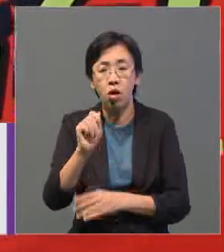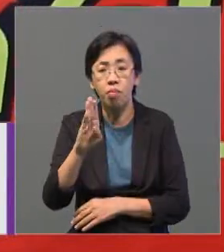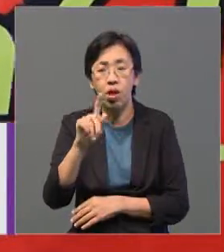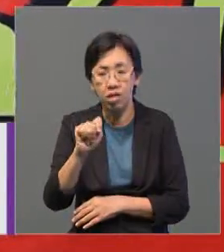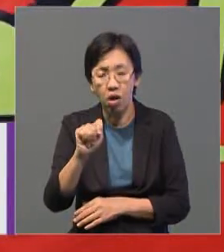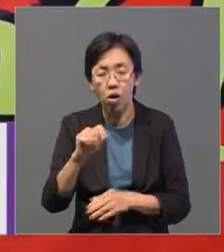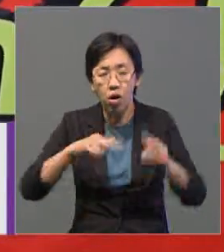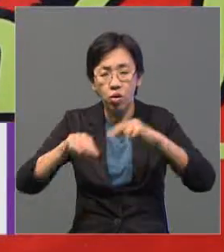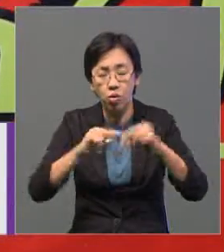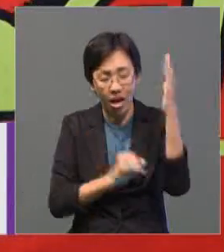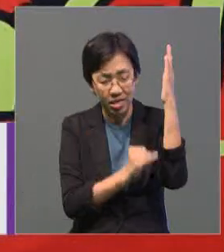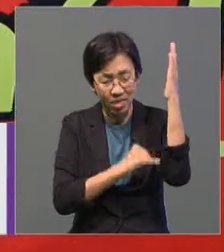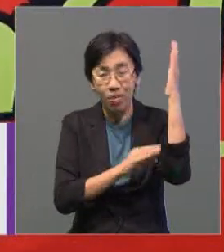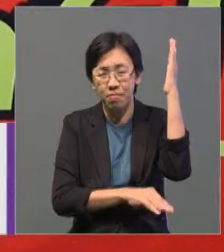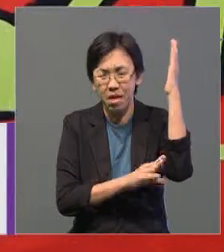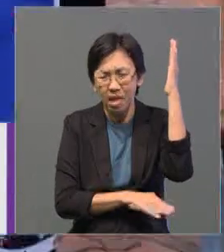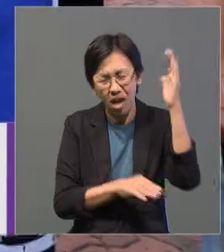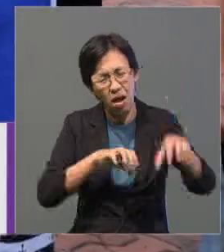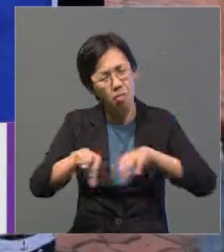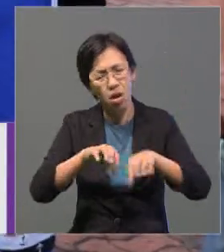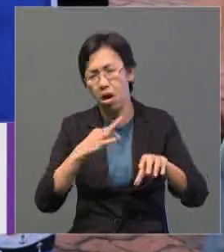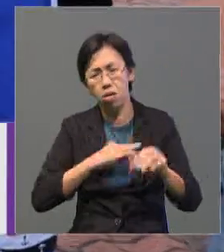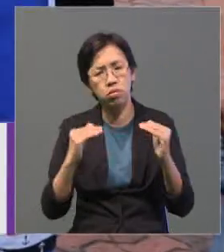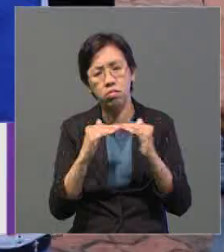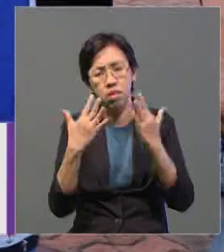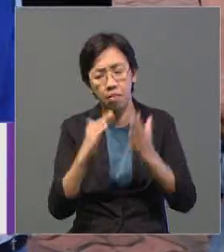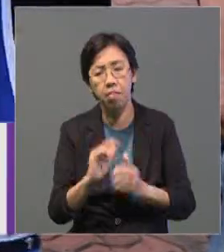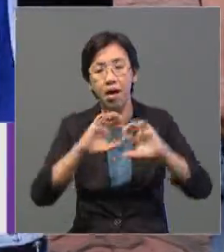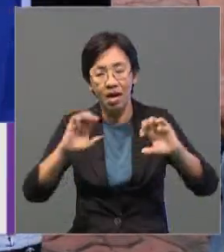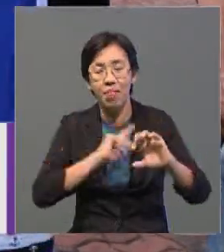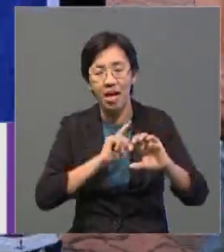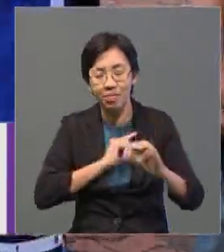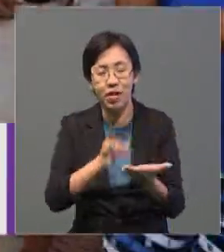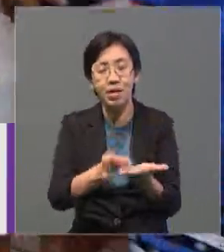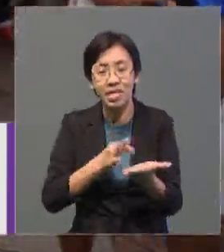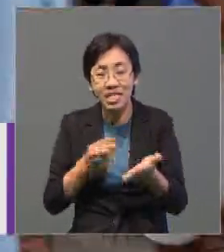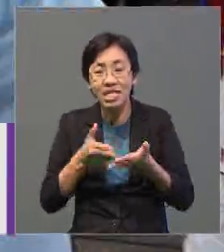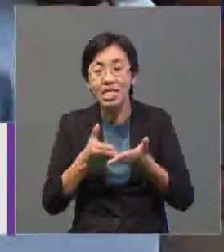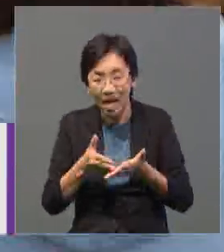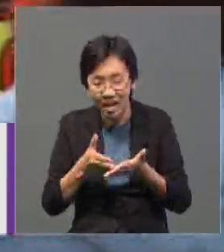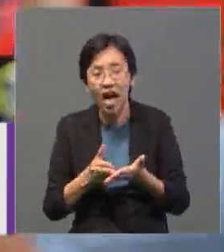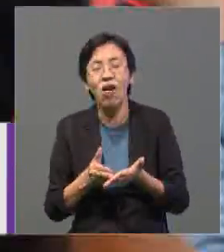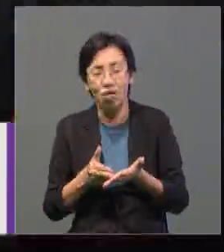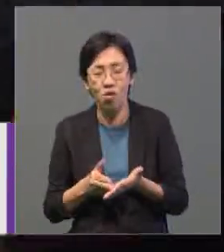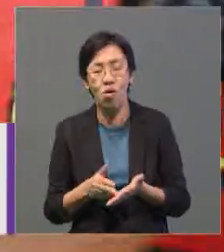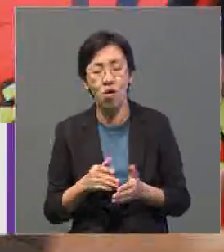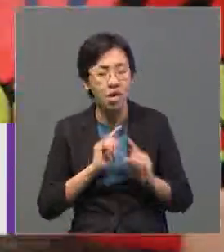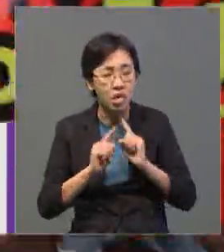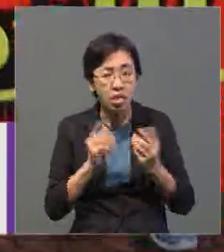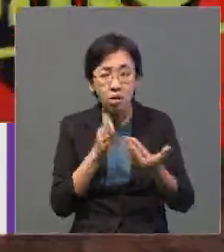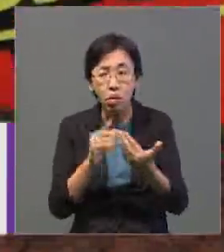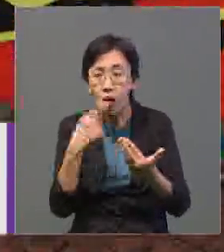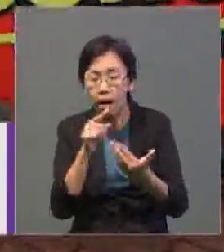บริหารจังหวัดชายแดนภาคใต้หรือศอ.บตในโครงการให้รัฐรับซื้อเรือผ่านศอ.บตที่ให้ผู้บริหาร